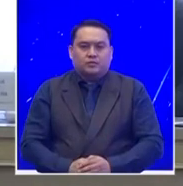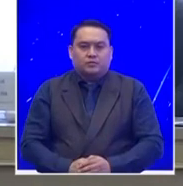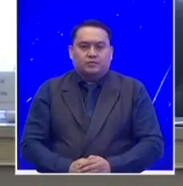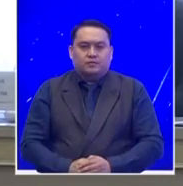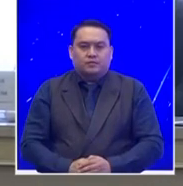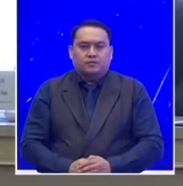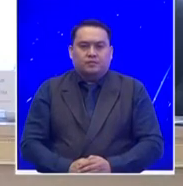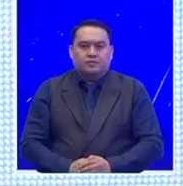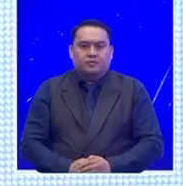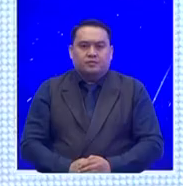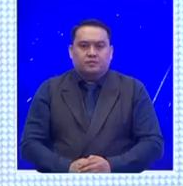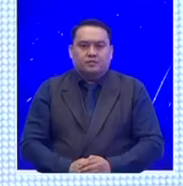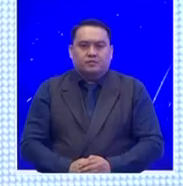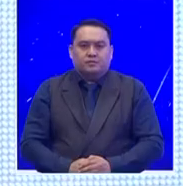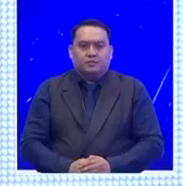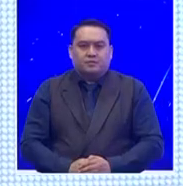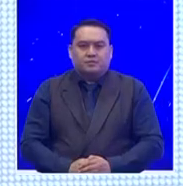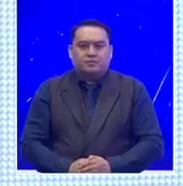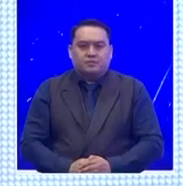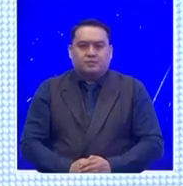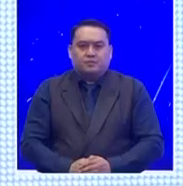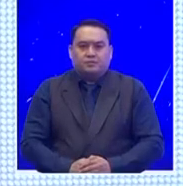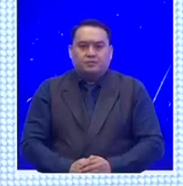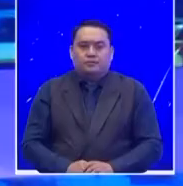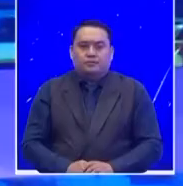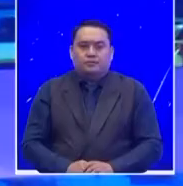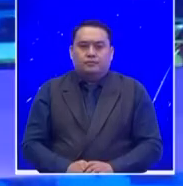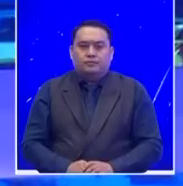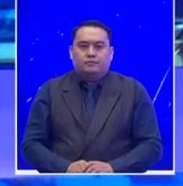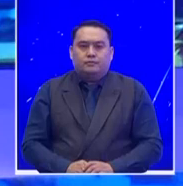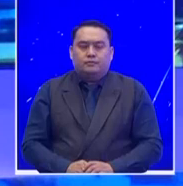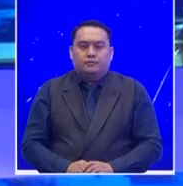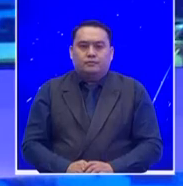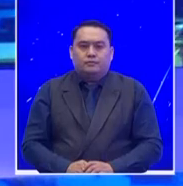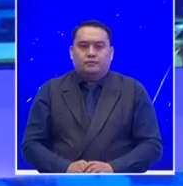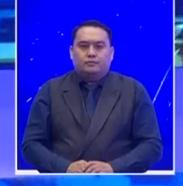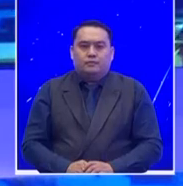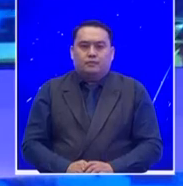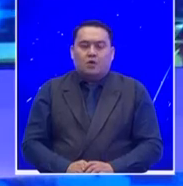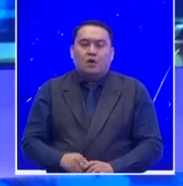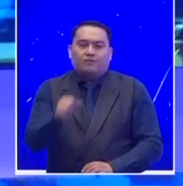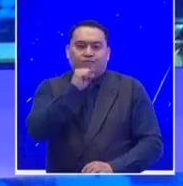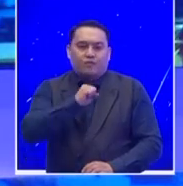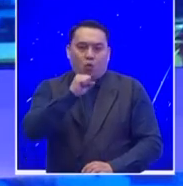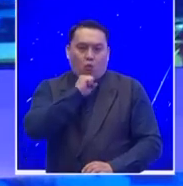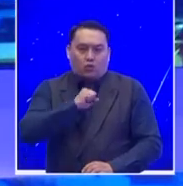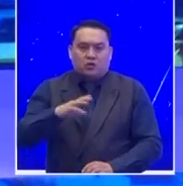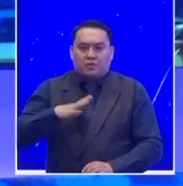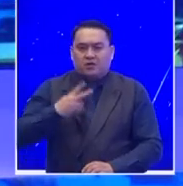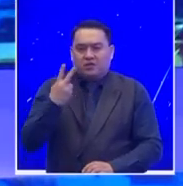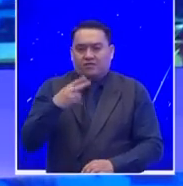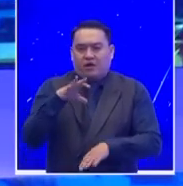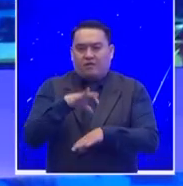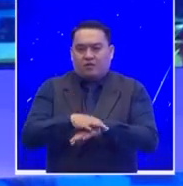Гульмира Тимиргалиева, Асет Дуйсенбек, телеканал ЖТСУ, Талдыкурган. К другим темам. Мелкого воришку, совершившего